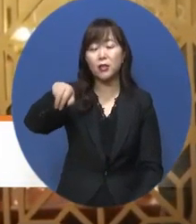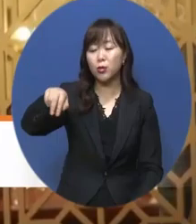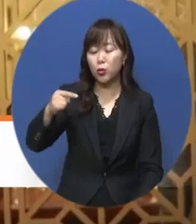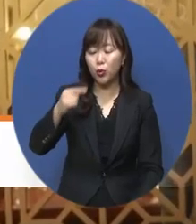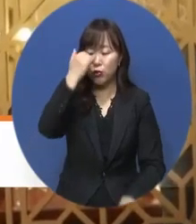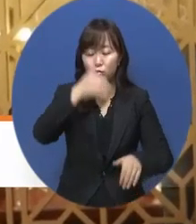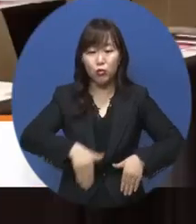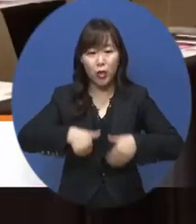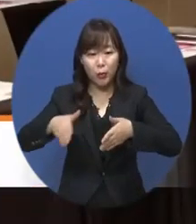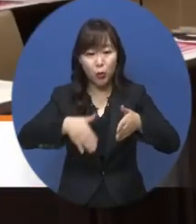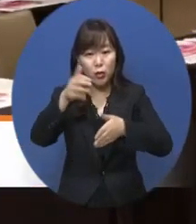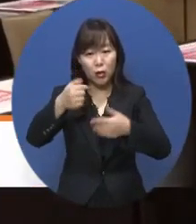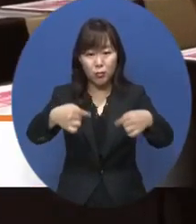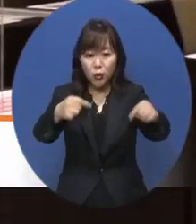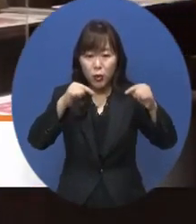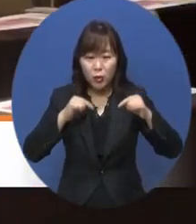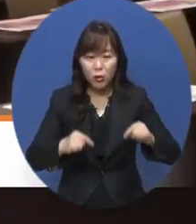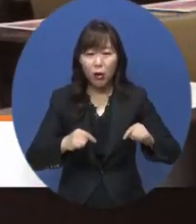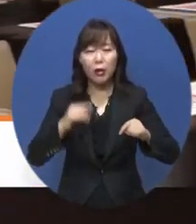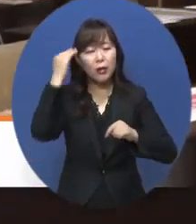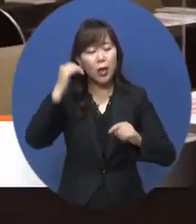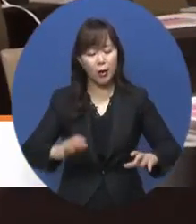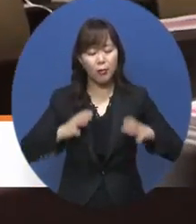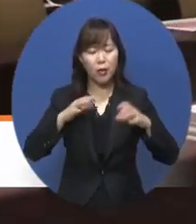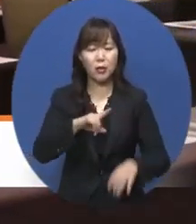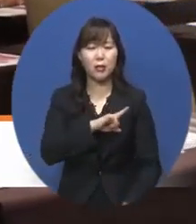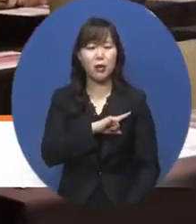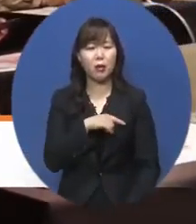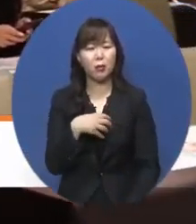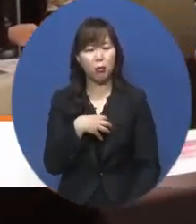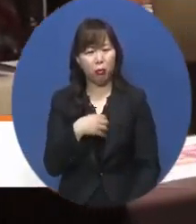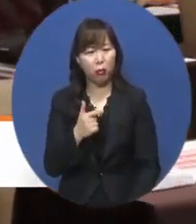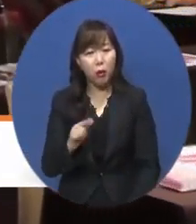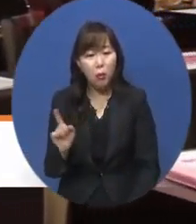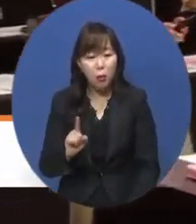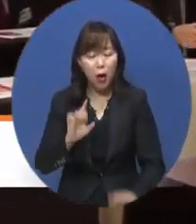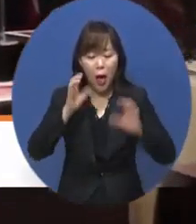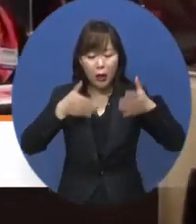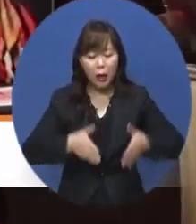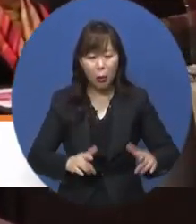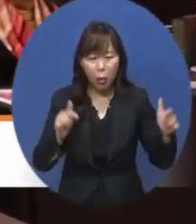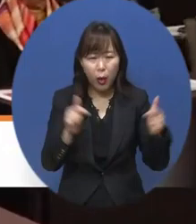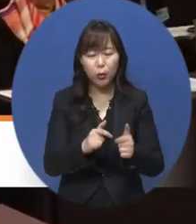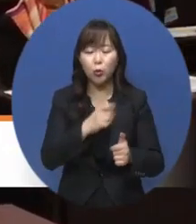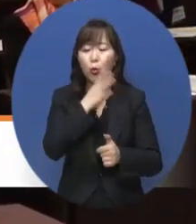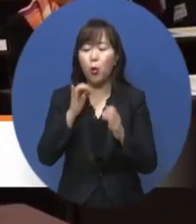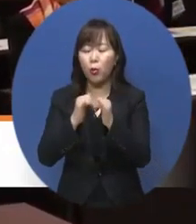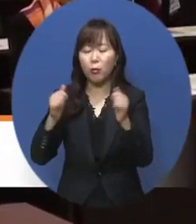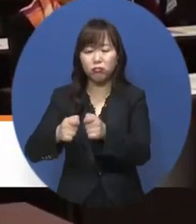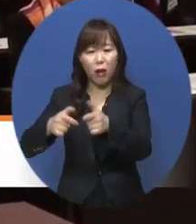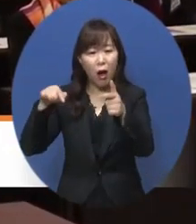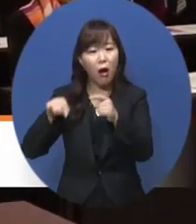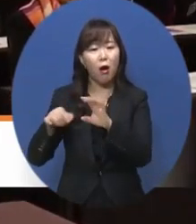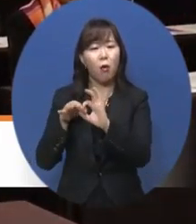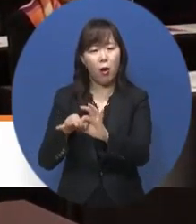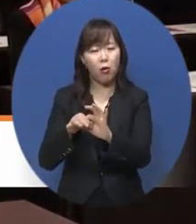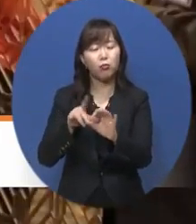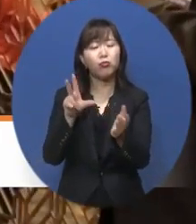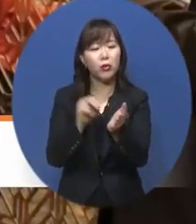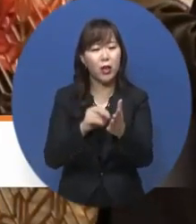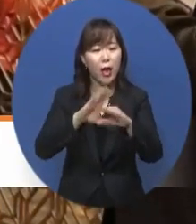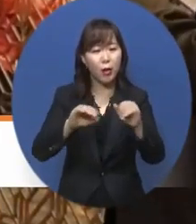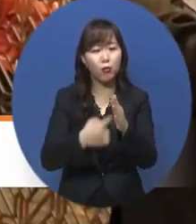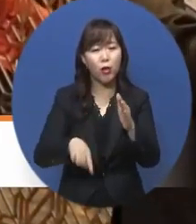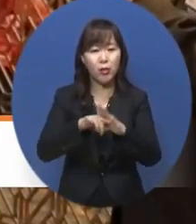충남도지사가 참석해 대한민국의 가장 큰 위기는 저출산 고령화 문제라며 이를 해결하기 위해서는 사회